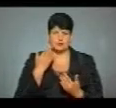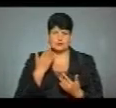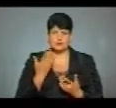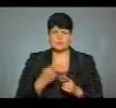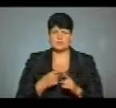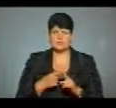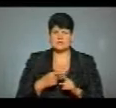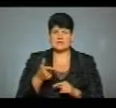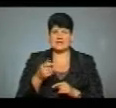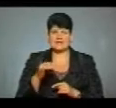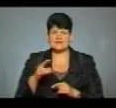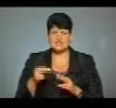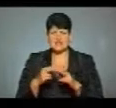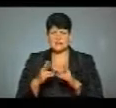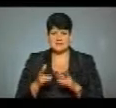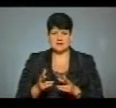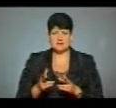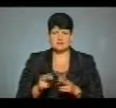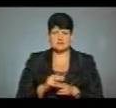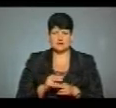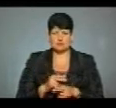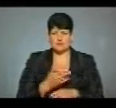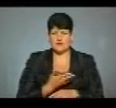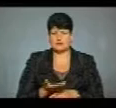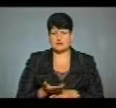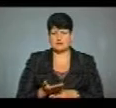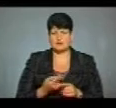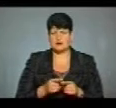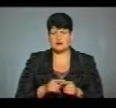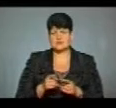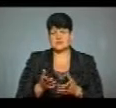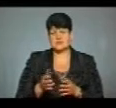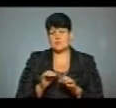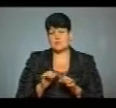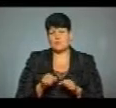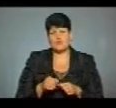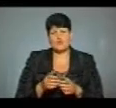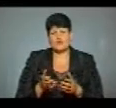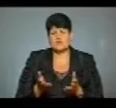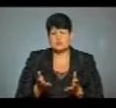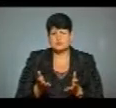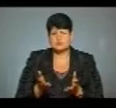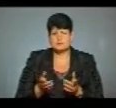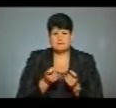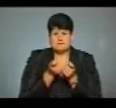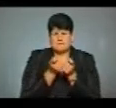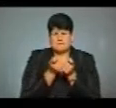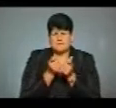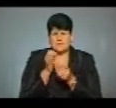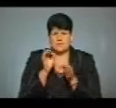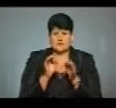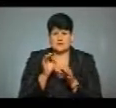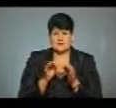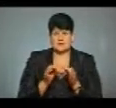Плюс Гаївський міст зремонтувати. А це може там якісь мікроскопічний відсоток